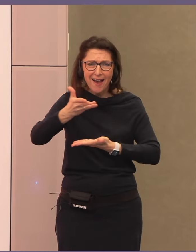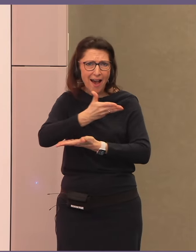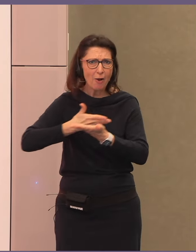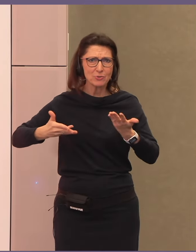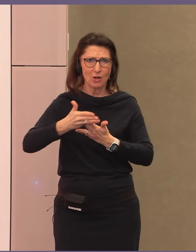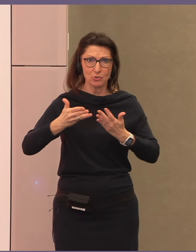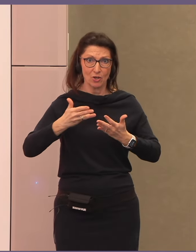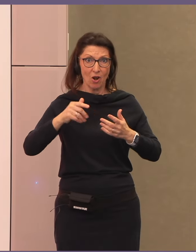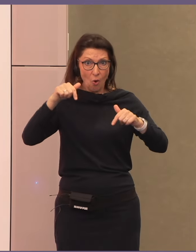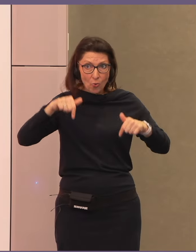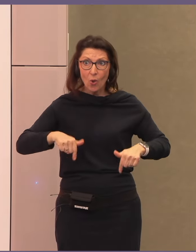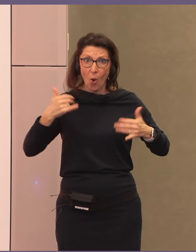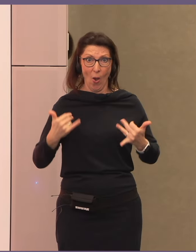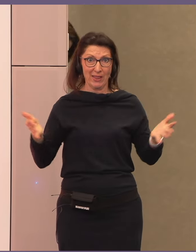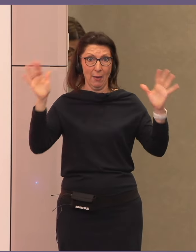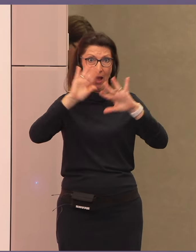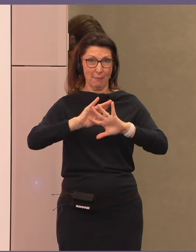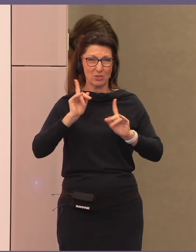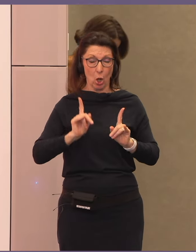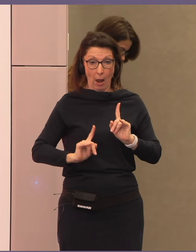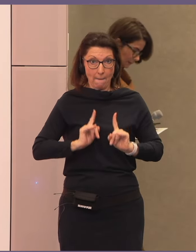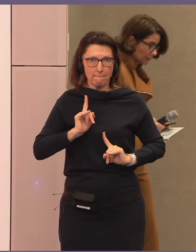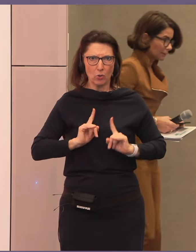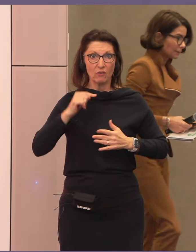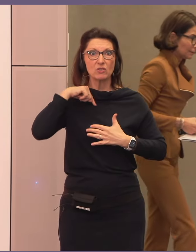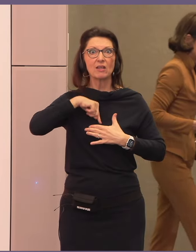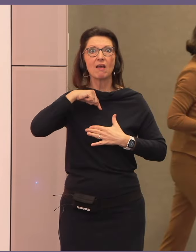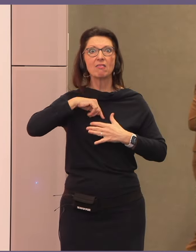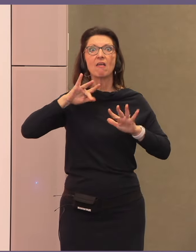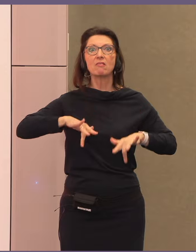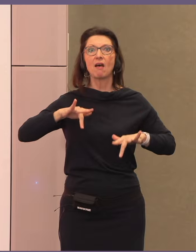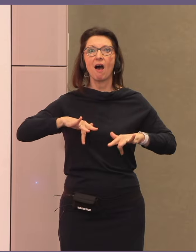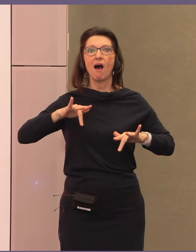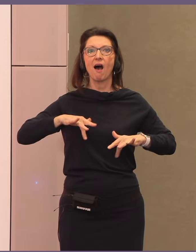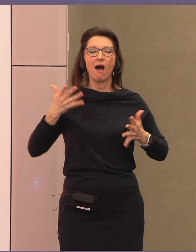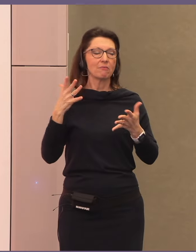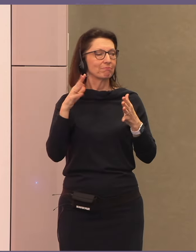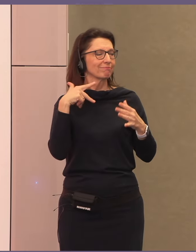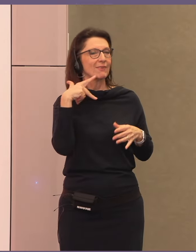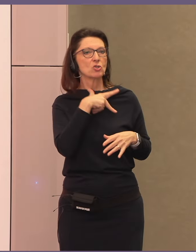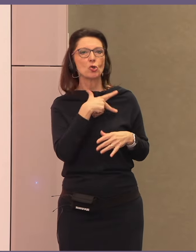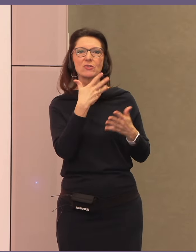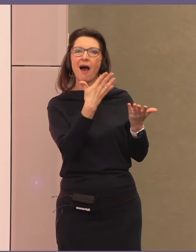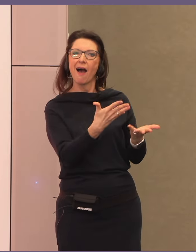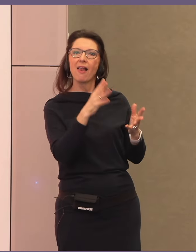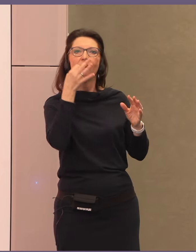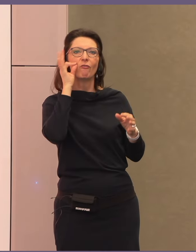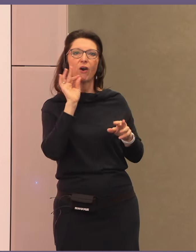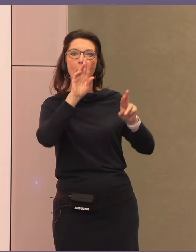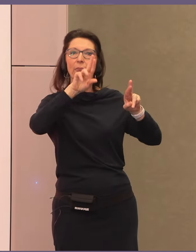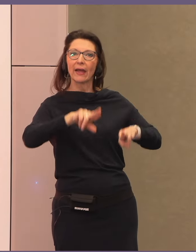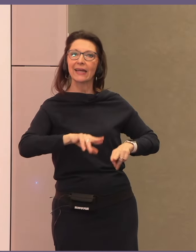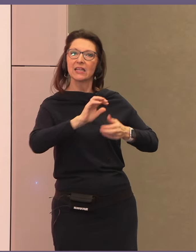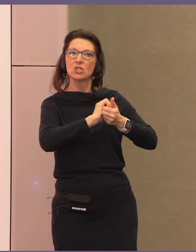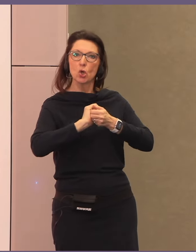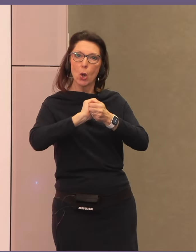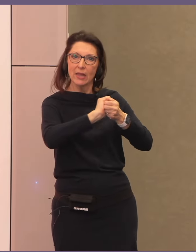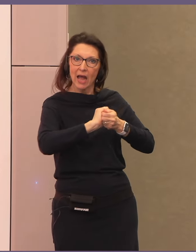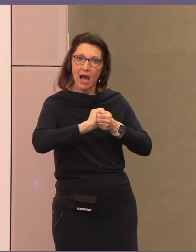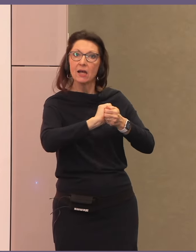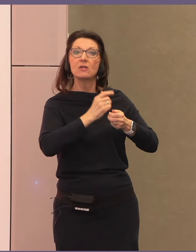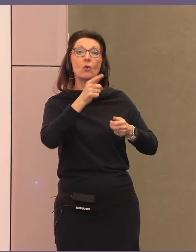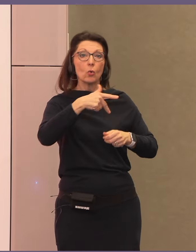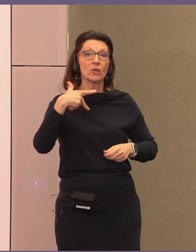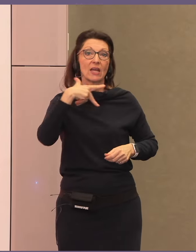wo ihr motiviert rausgeht. Und wisst, die Sozialdemokratie ist nicht solidarisch in ihrer Organisation mit Frauenrechten, sondern sie ist Seite an